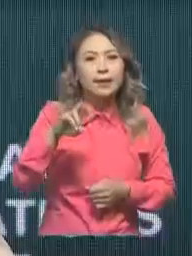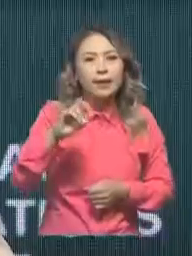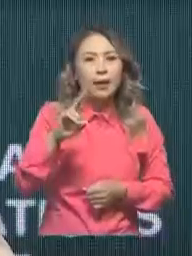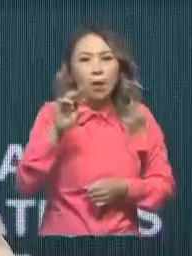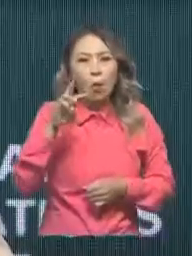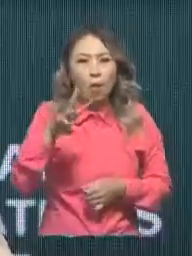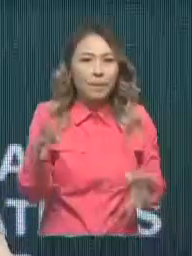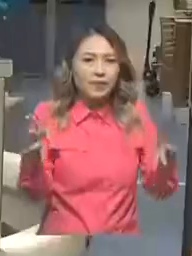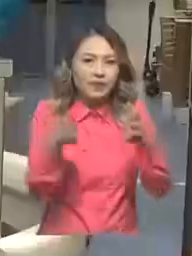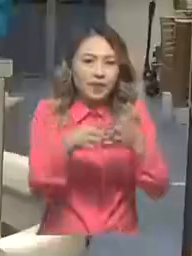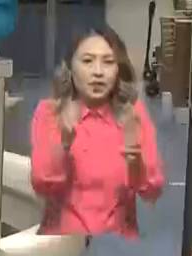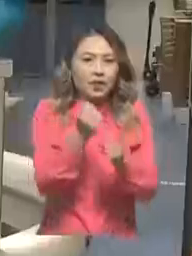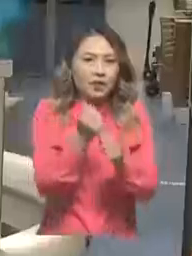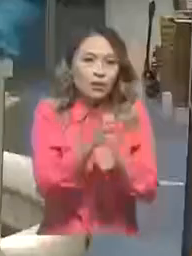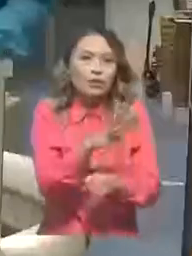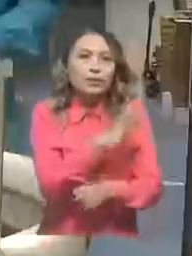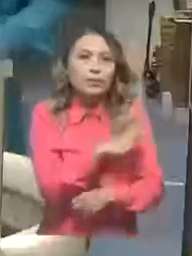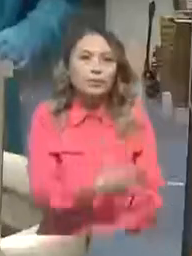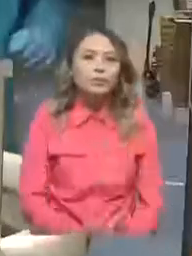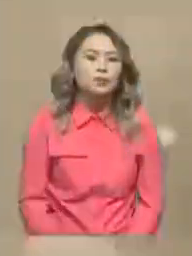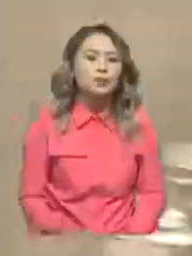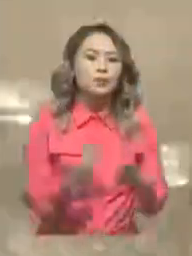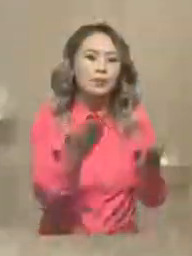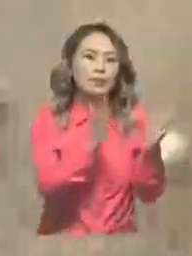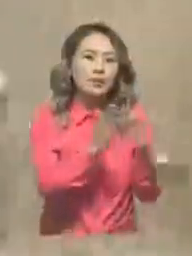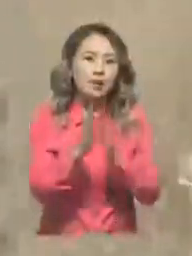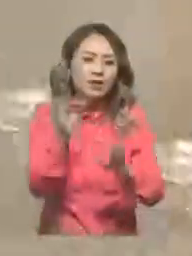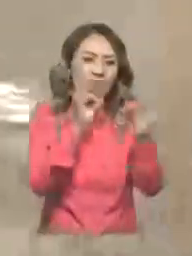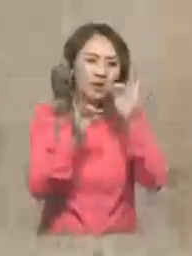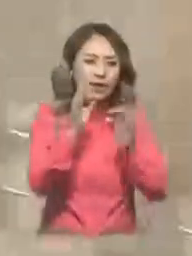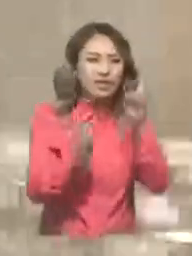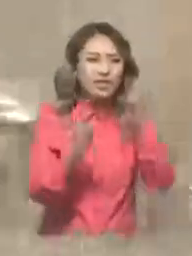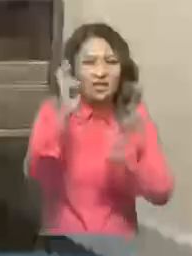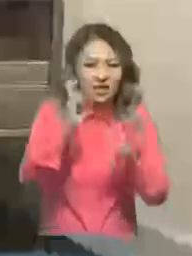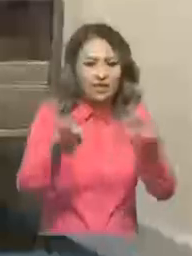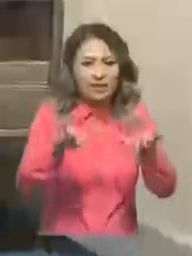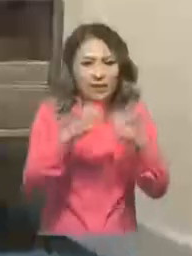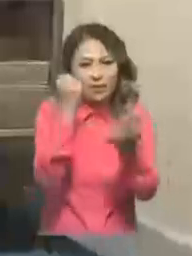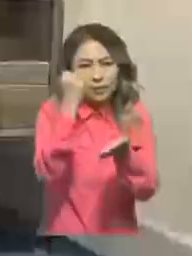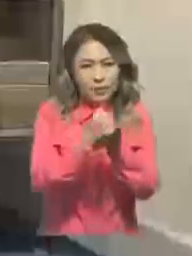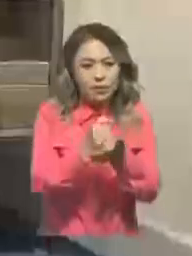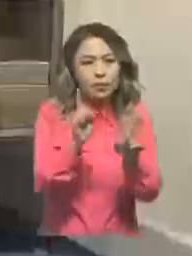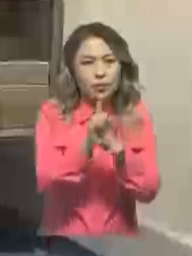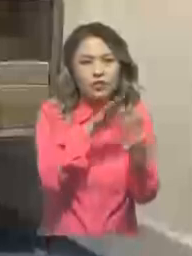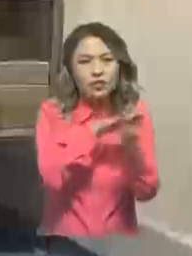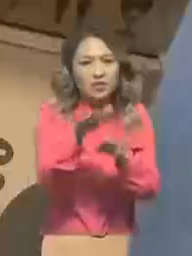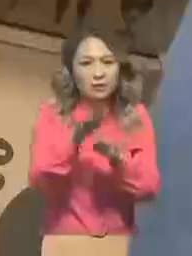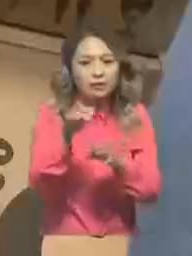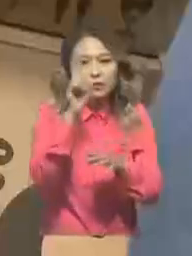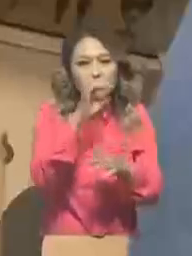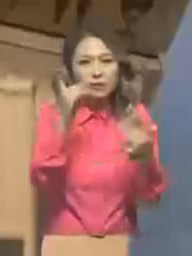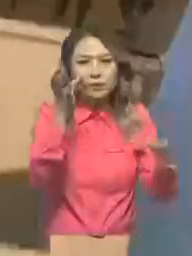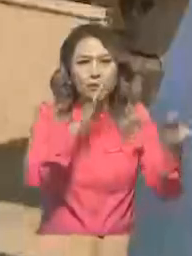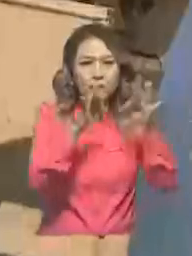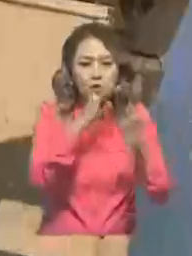жүйелерімен интеграцияланды. Осы ретте фармацевтикалық зауыттарда цифрлық таңбалау жобасы іске асырылды. Нәтижесінде дәріханаларға